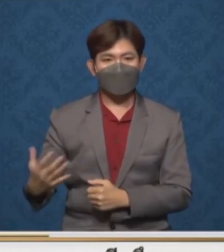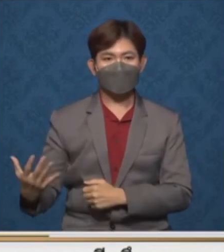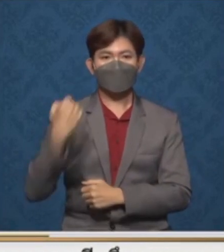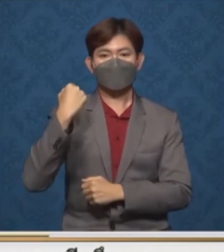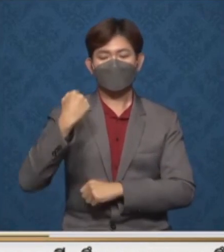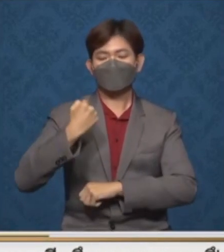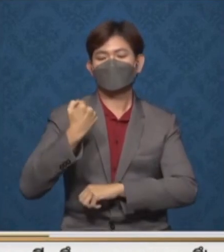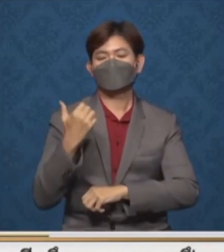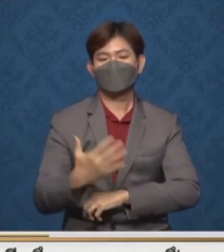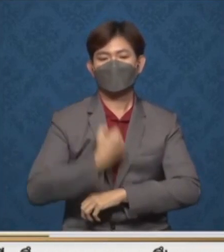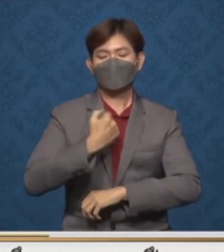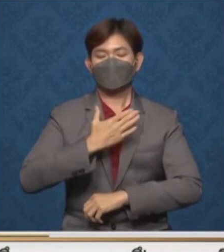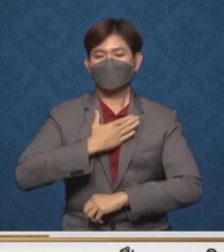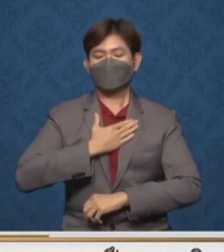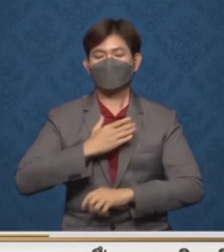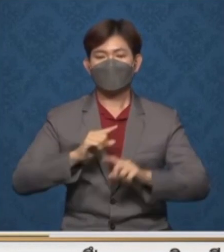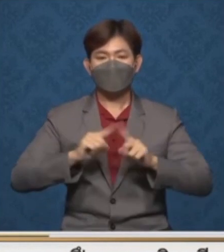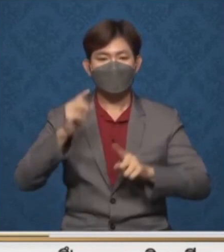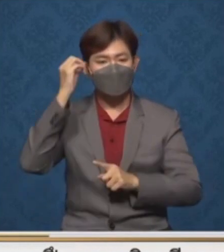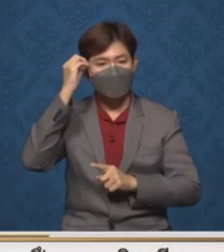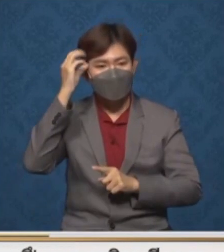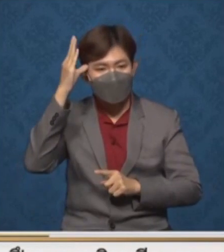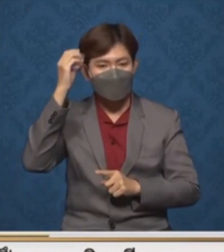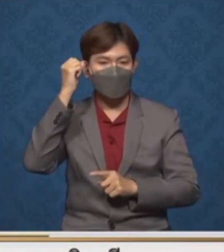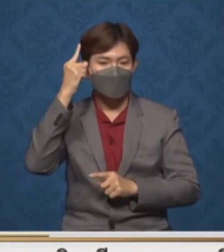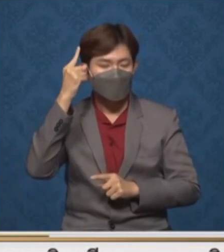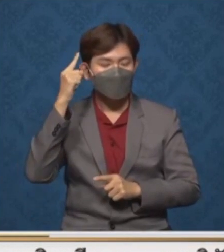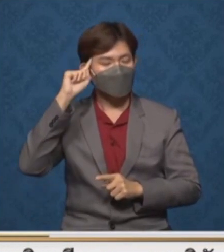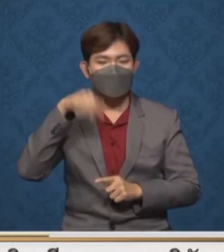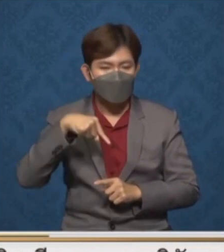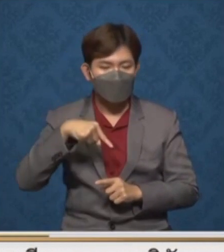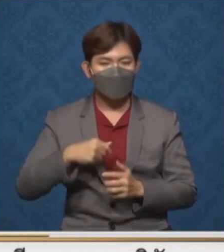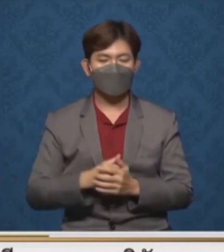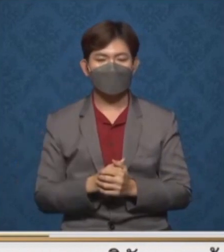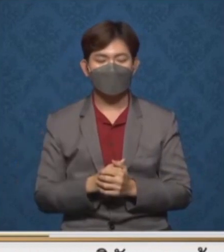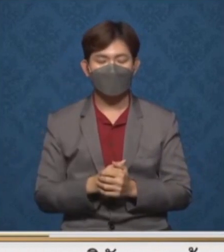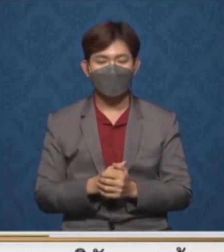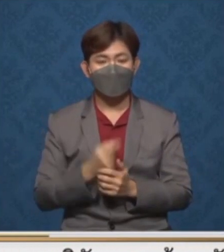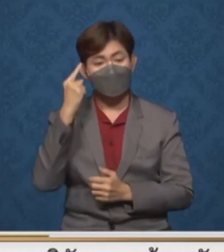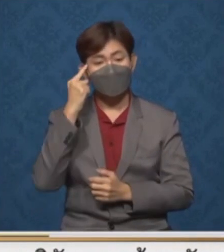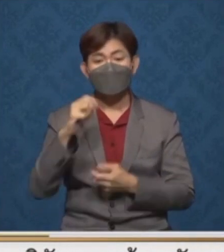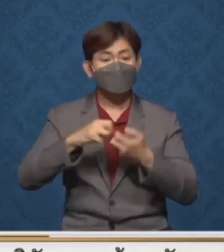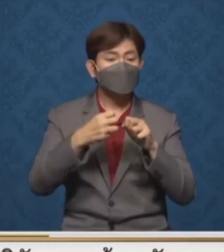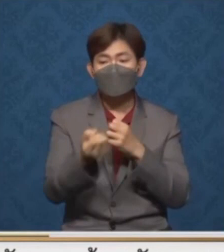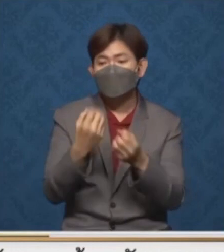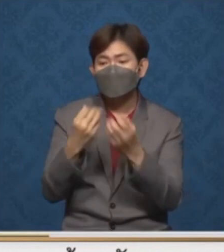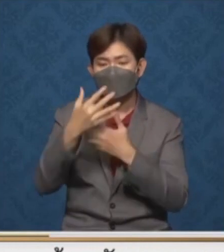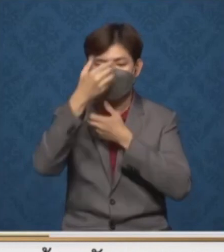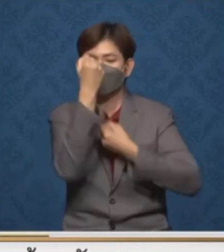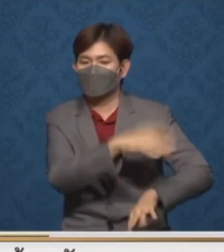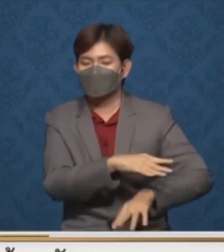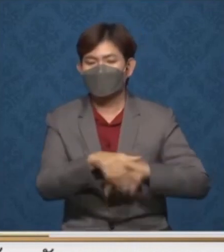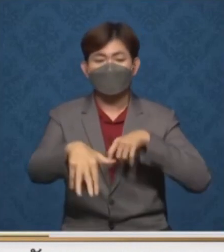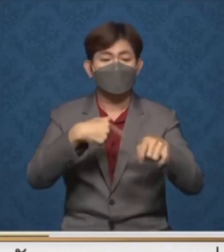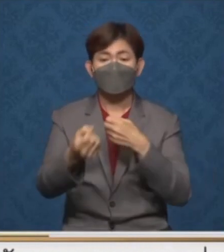วแต่ขาดความรู้ความเข้าใจขาดความสนใจที่จะรับฟังเสียงของประชาช